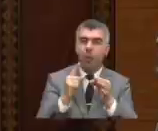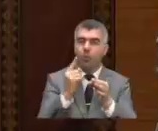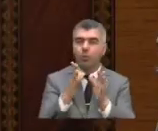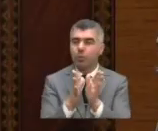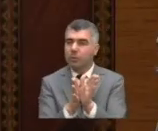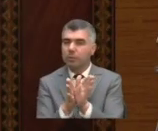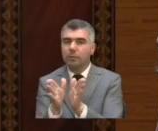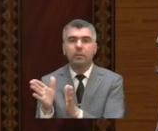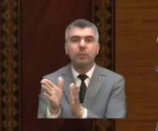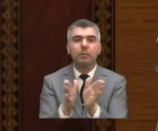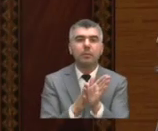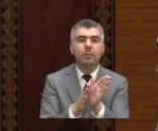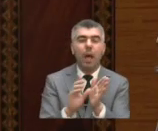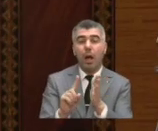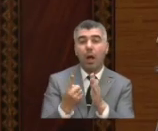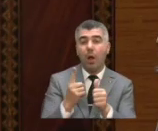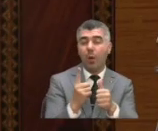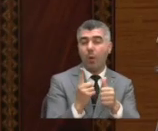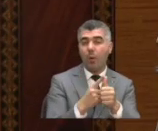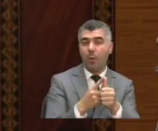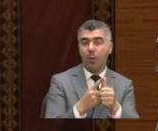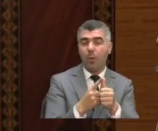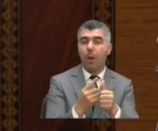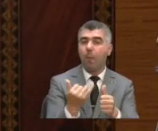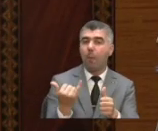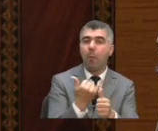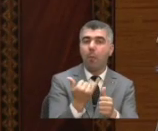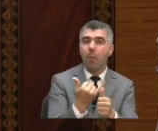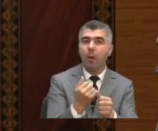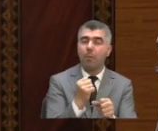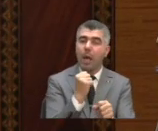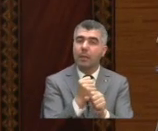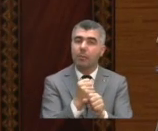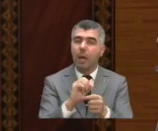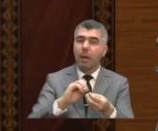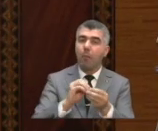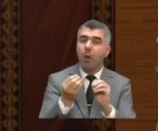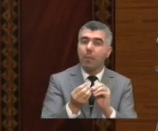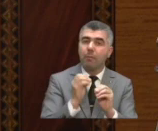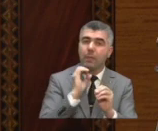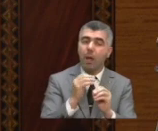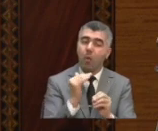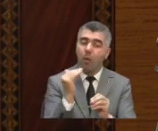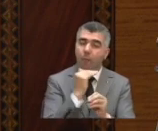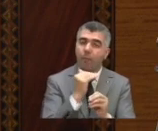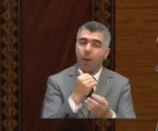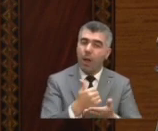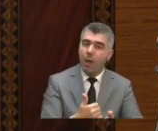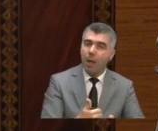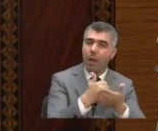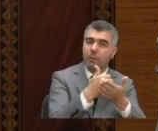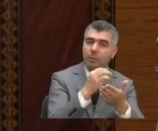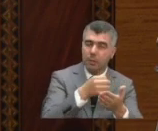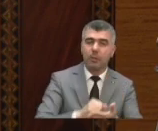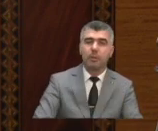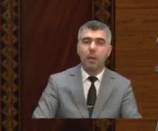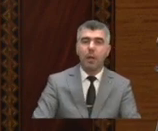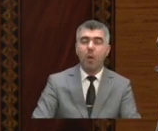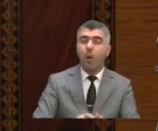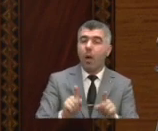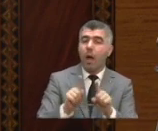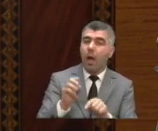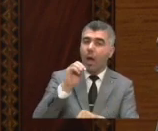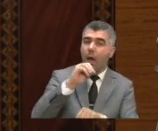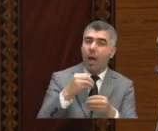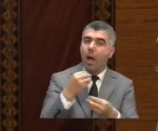متكاملين اولهما استباقي للتعامل مع الاكراهات المستعجله وقصيره الامد وثانيهما